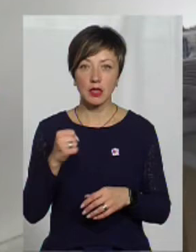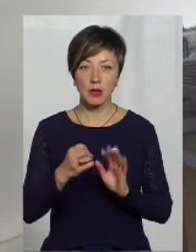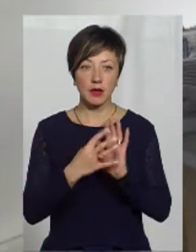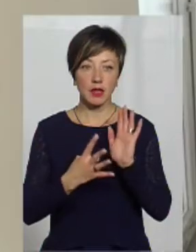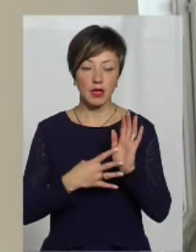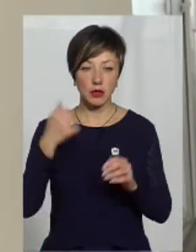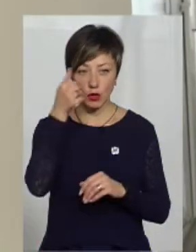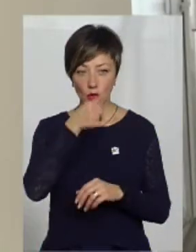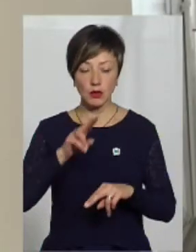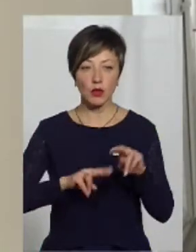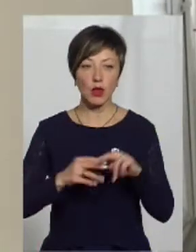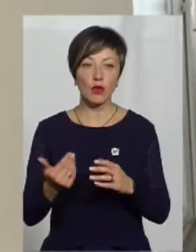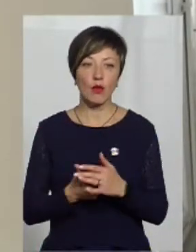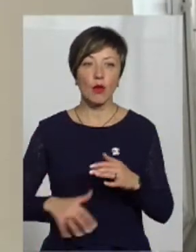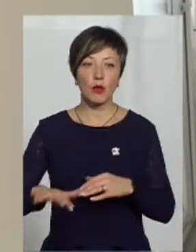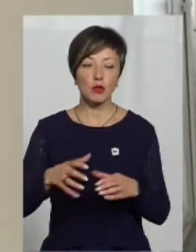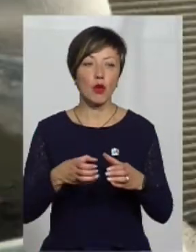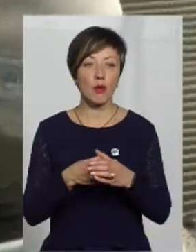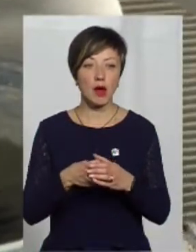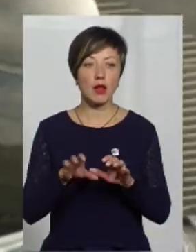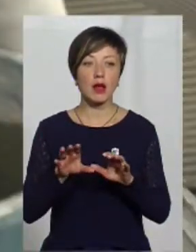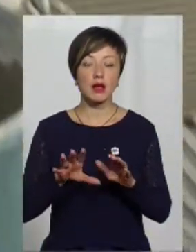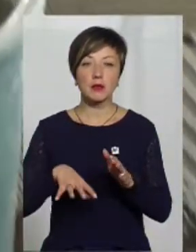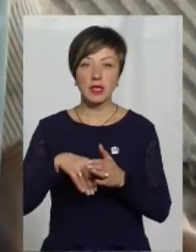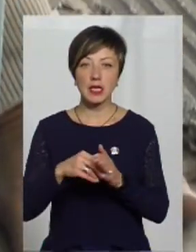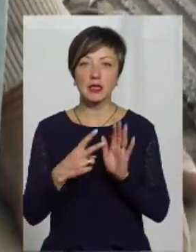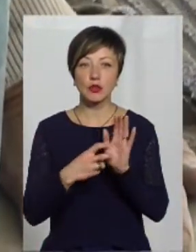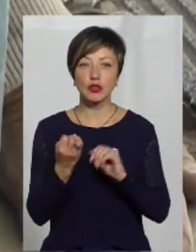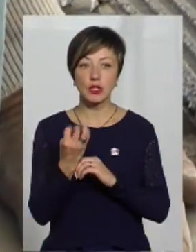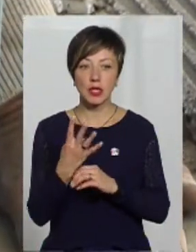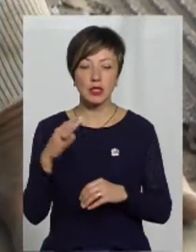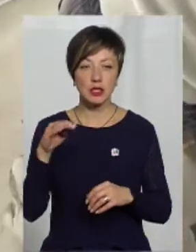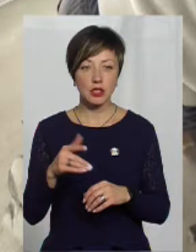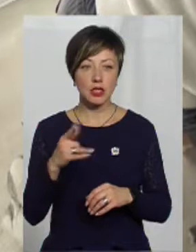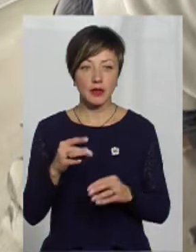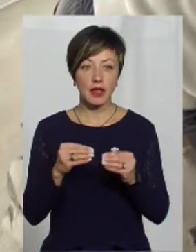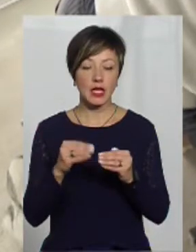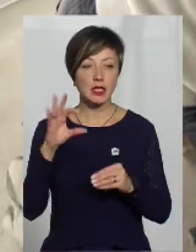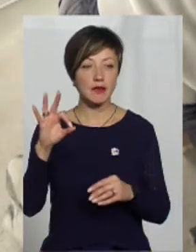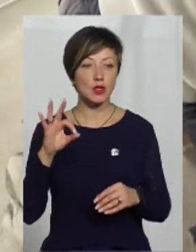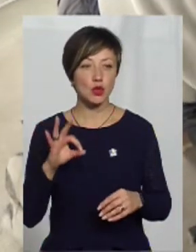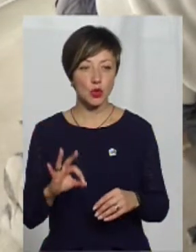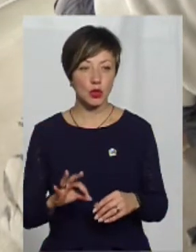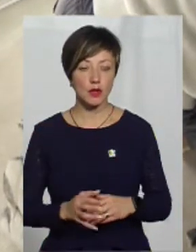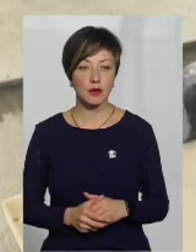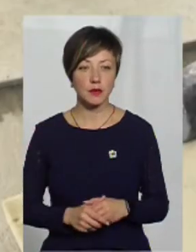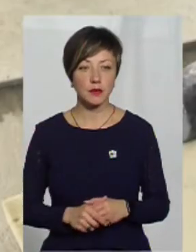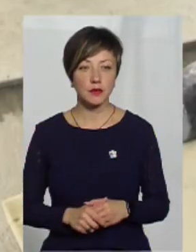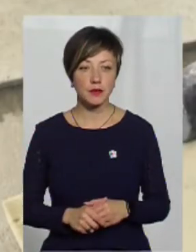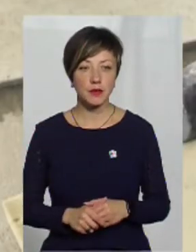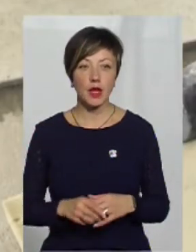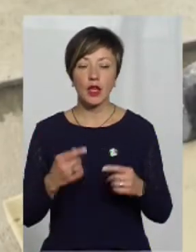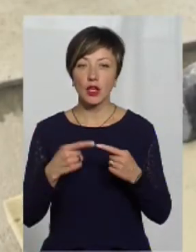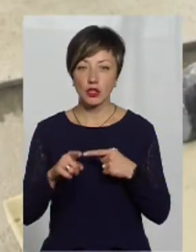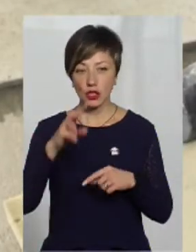року. За будівництво нового приміщення громада вже сплатила 714 тисяч гривень, тобто 10% від його вартості, каже Віталій Здебський. Інше